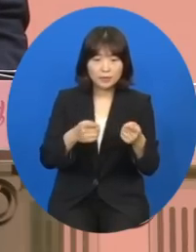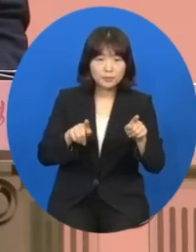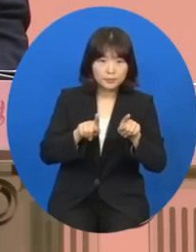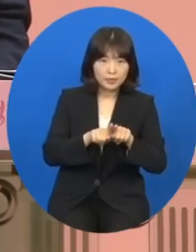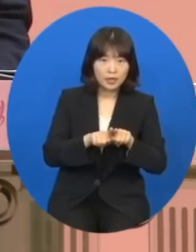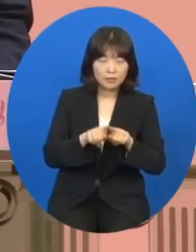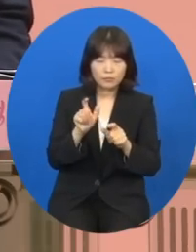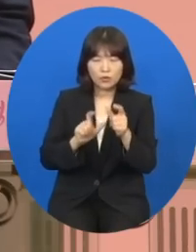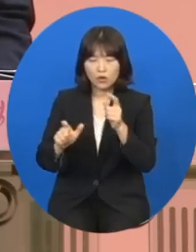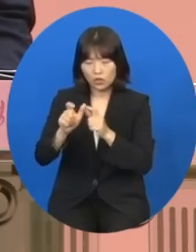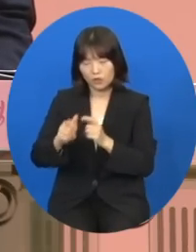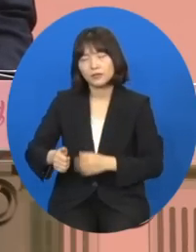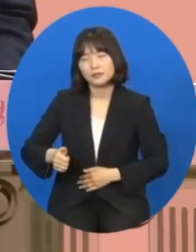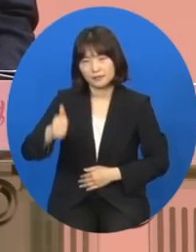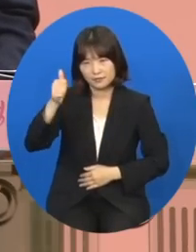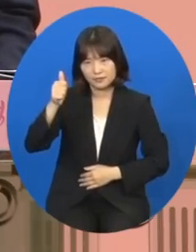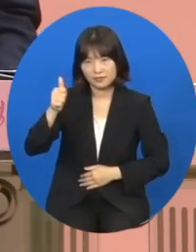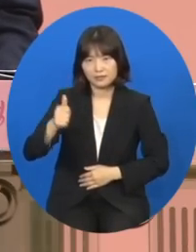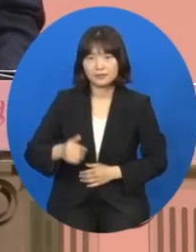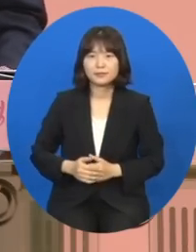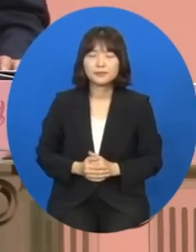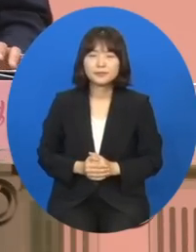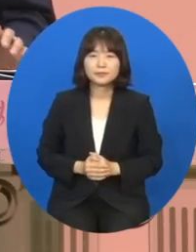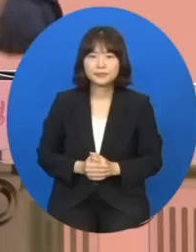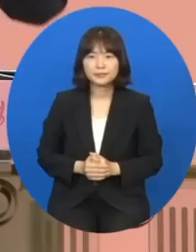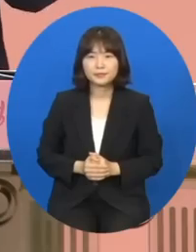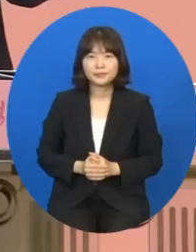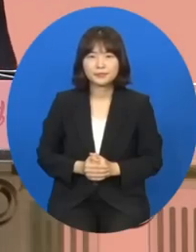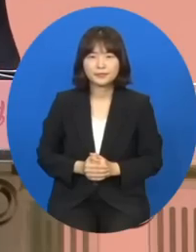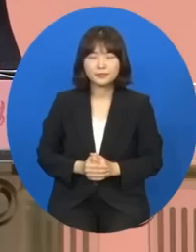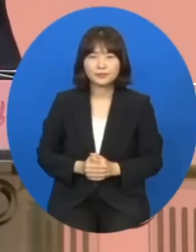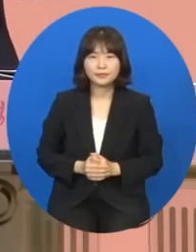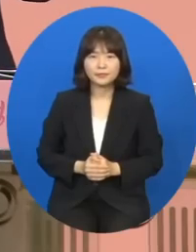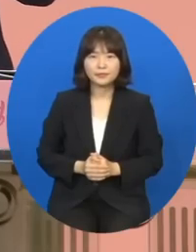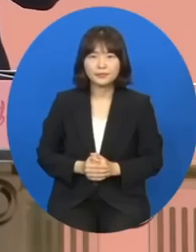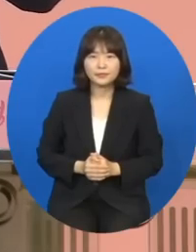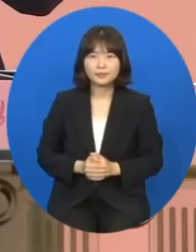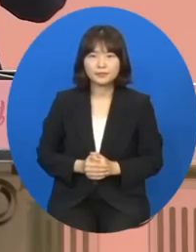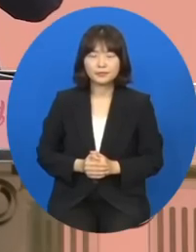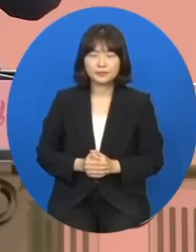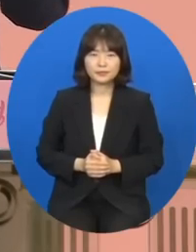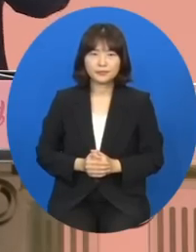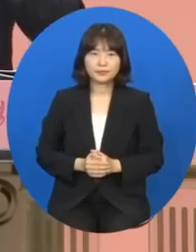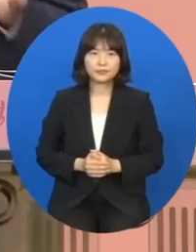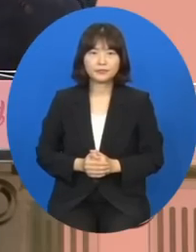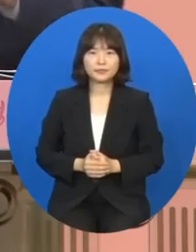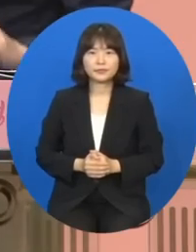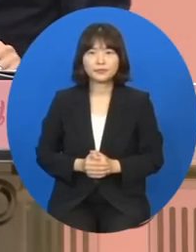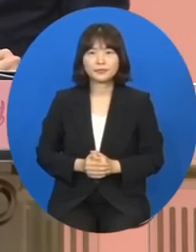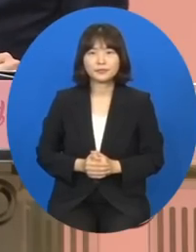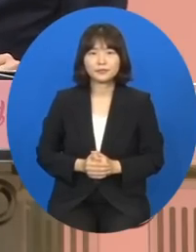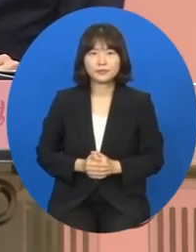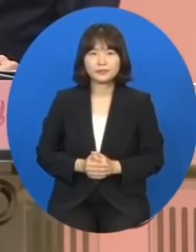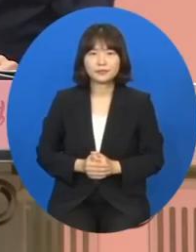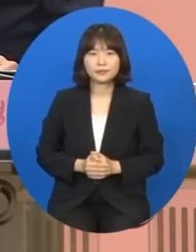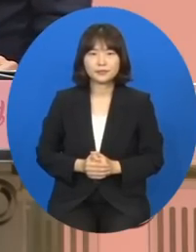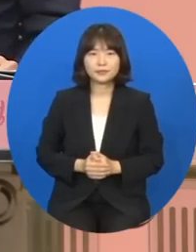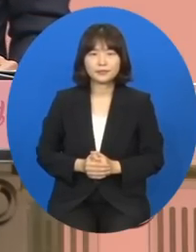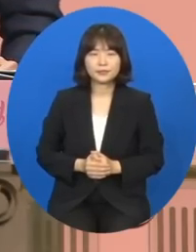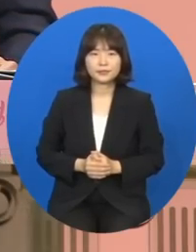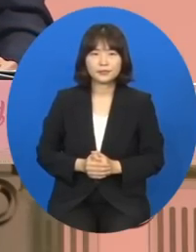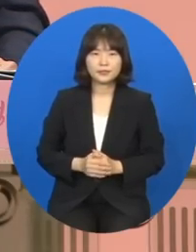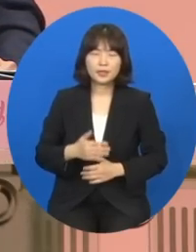함이 더 나음 입니다 on delete set 나